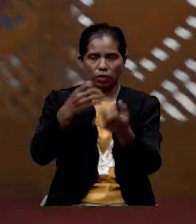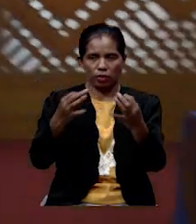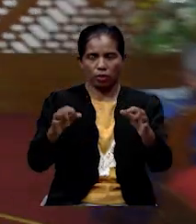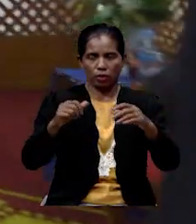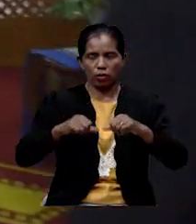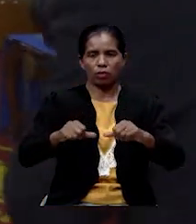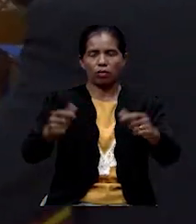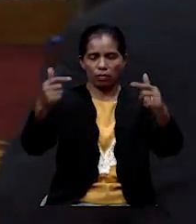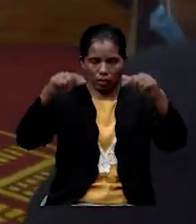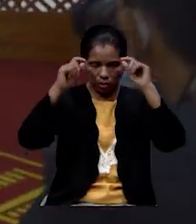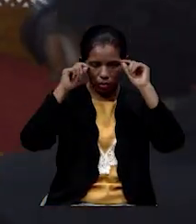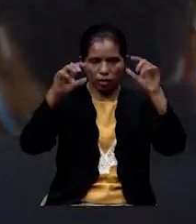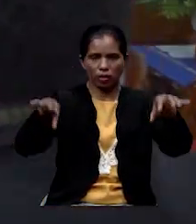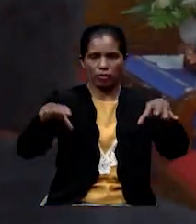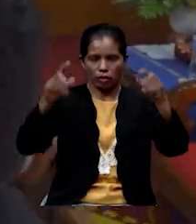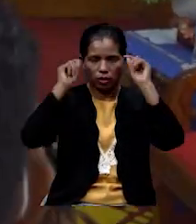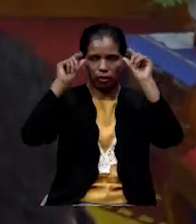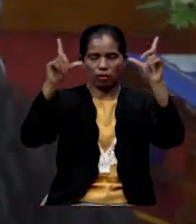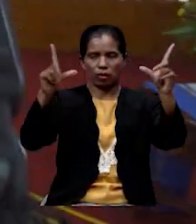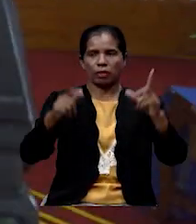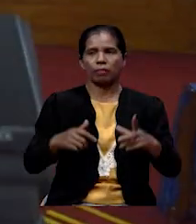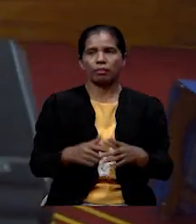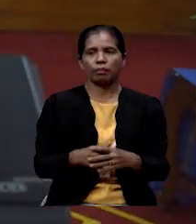mai servisu iha Timor-Leste.